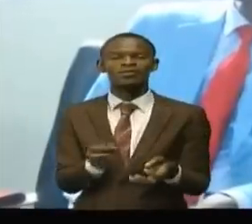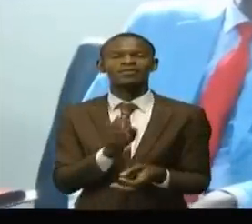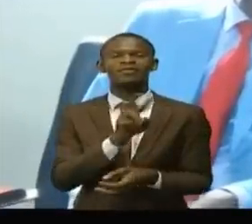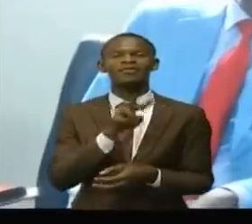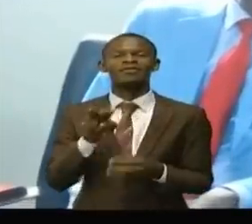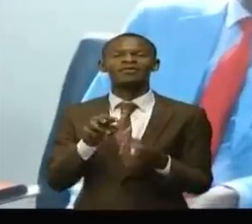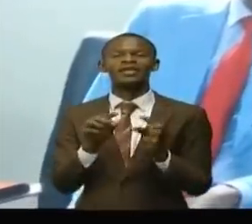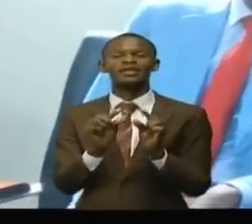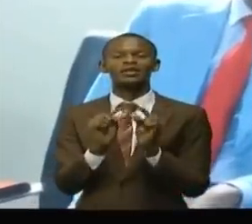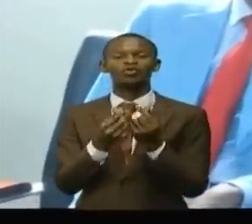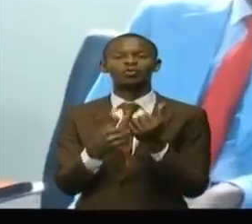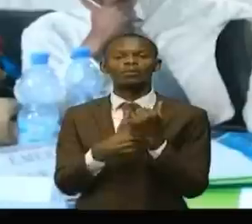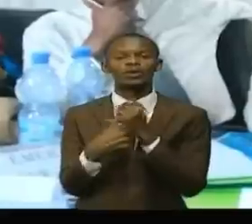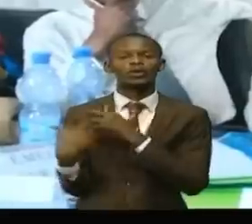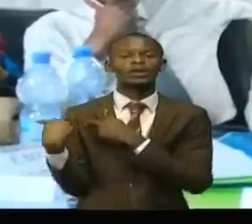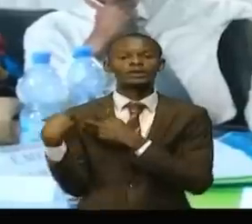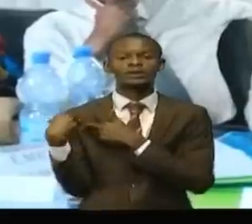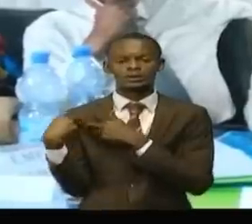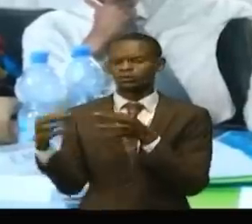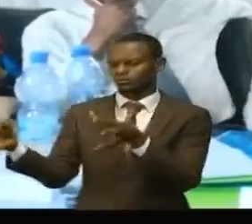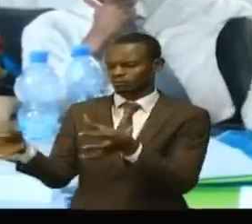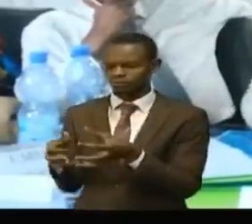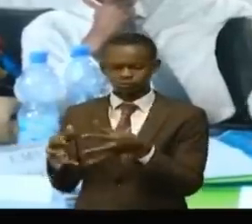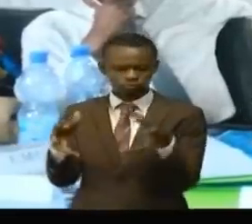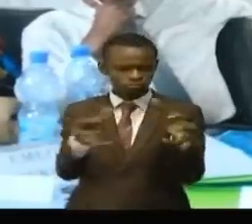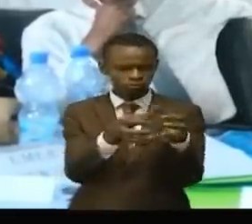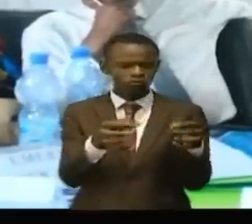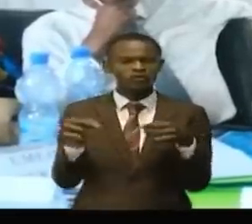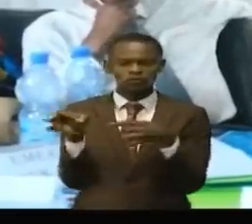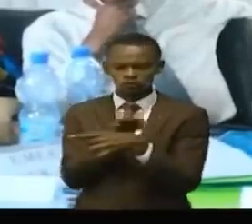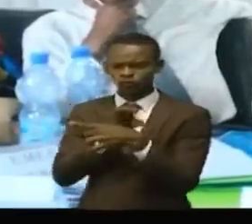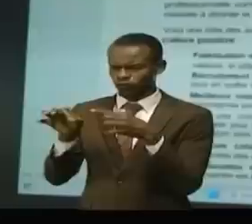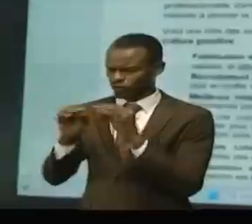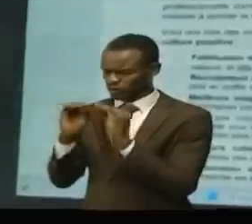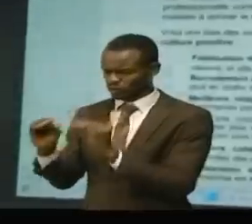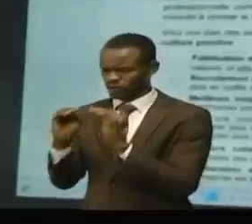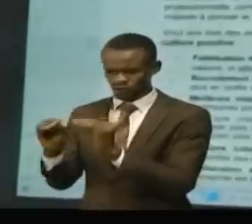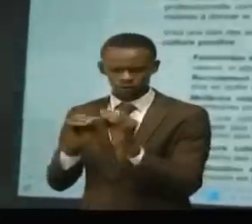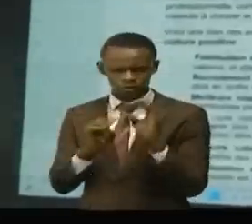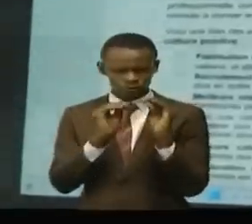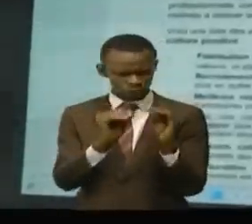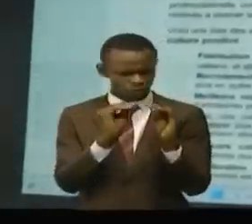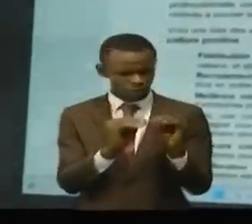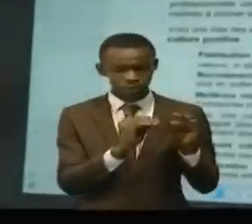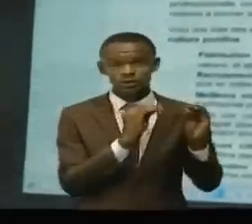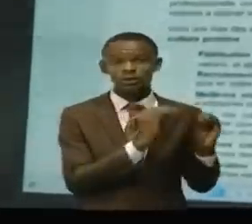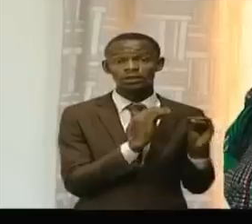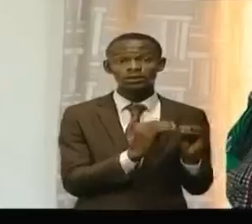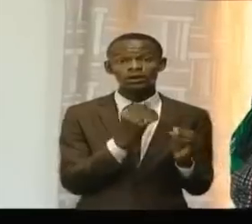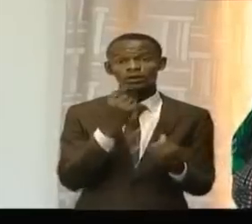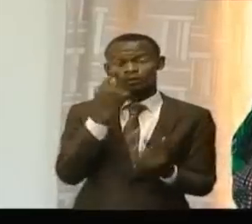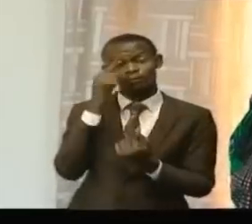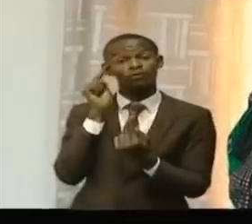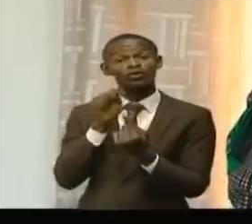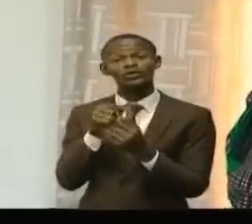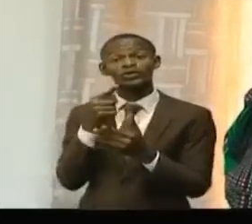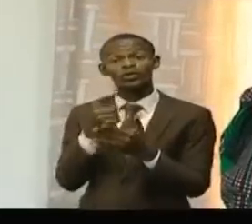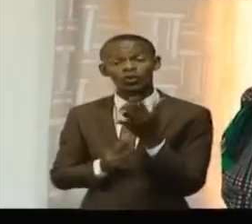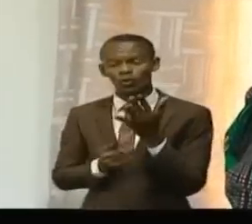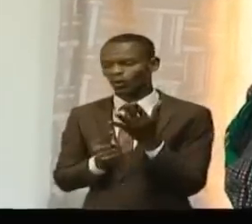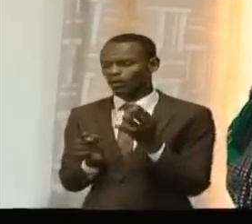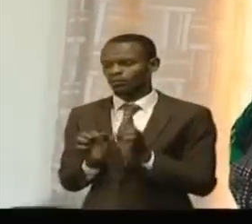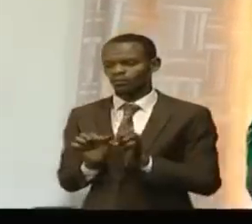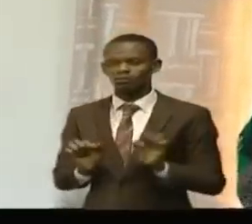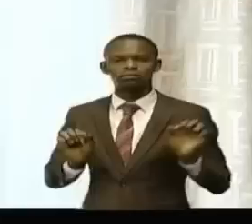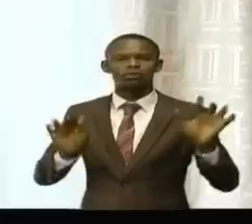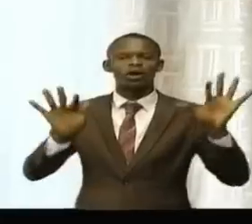direction provinciale, la régie des eaux Kinshasa ont été outillés de manière à intérioriser et faire véhiculer la nouvelle culture